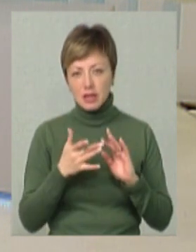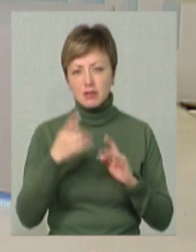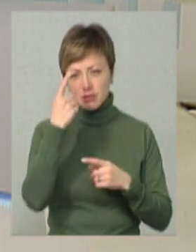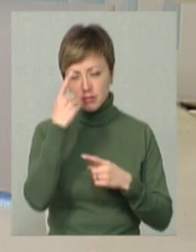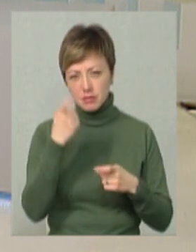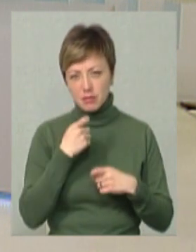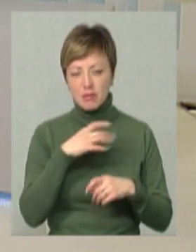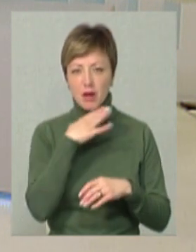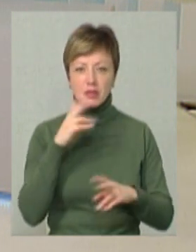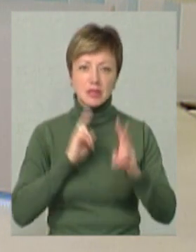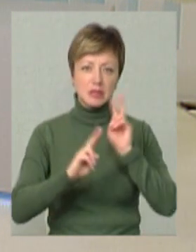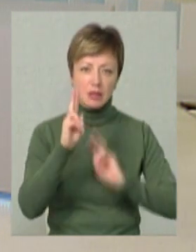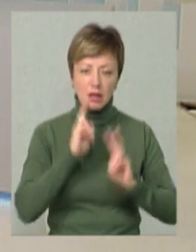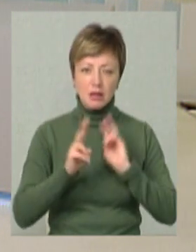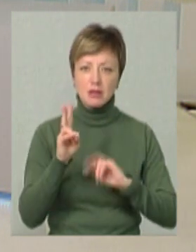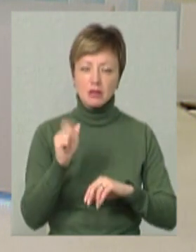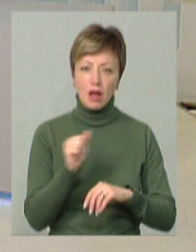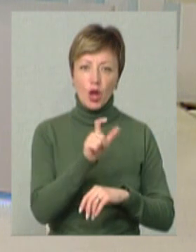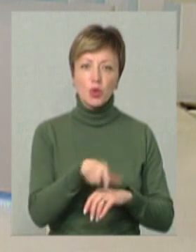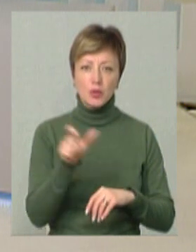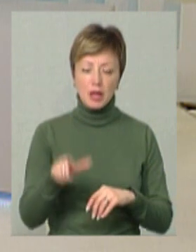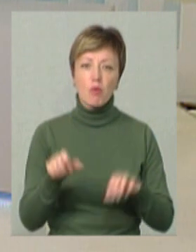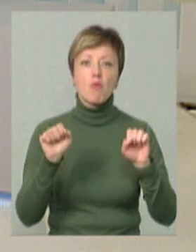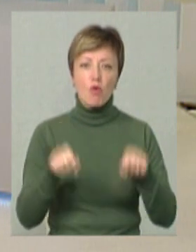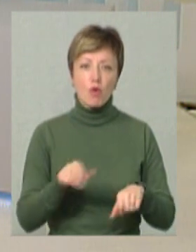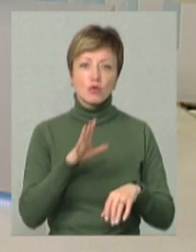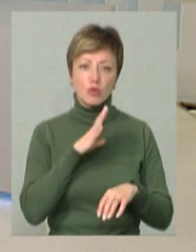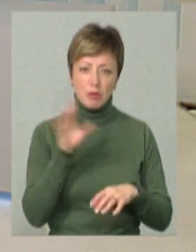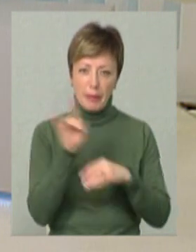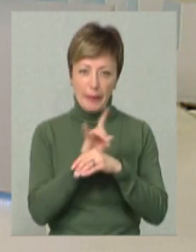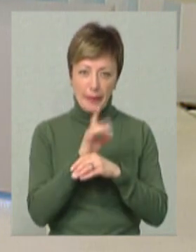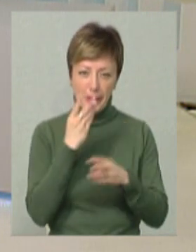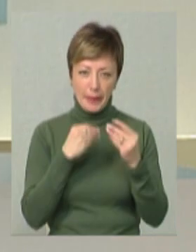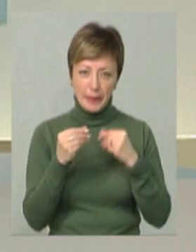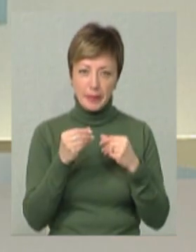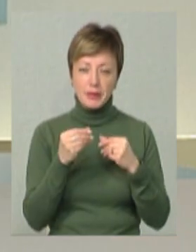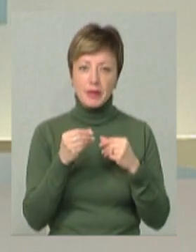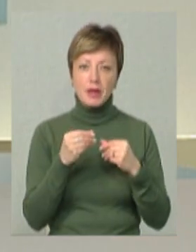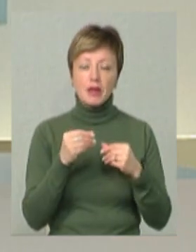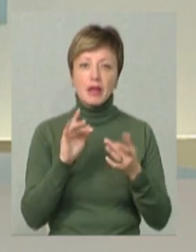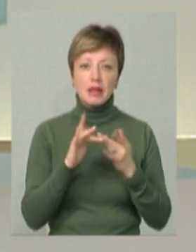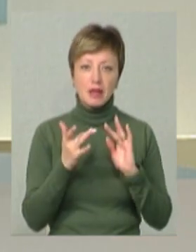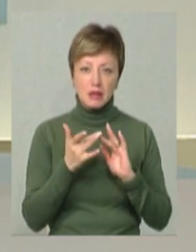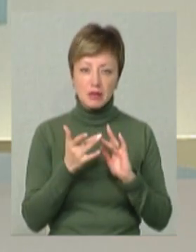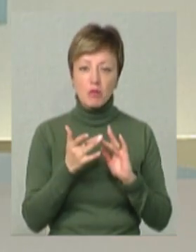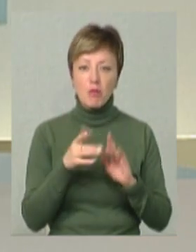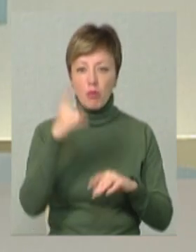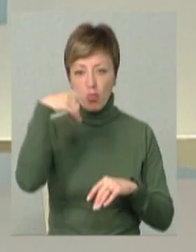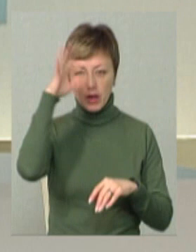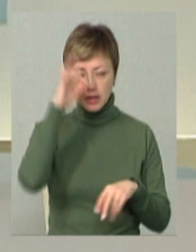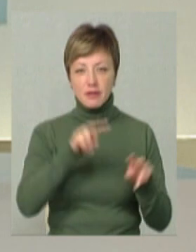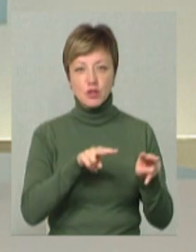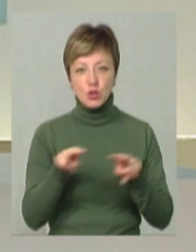надходить багато таких скарг на людей, які можуть бути псевдошахраями. Наша кіберполіція має можливість